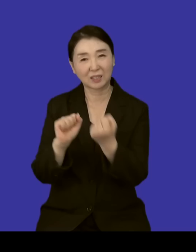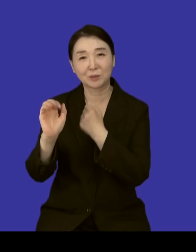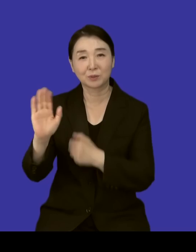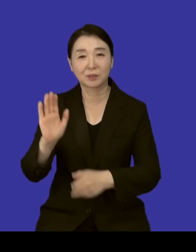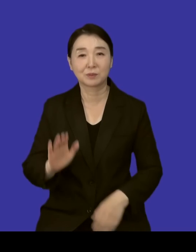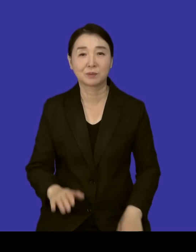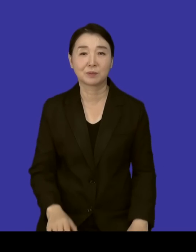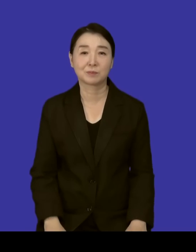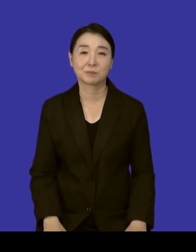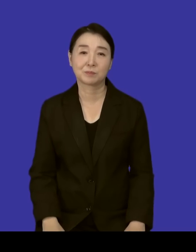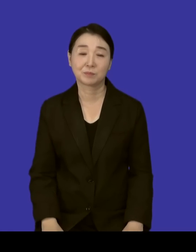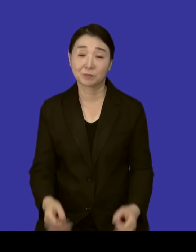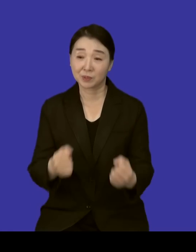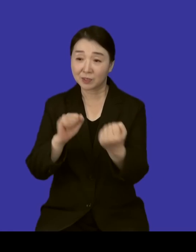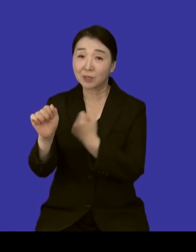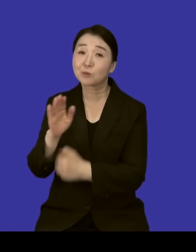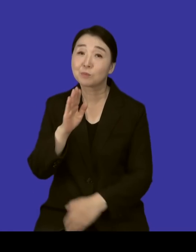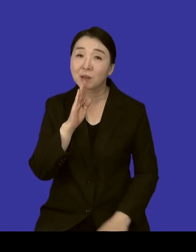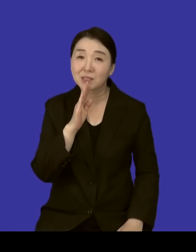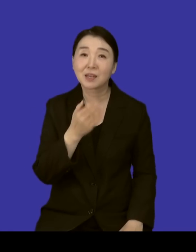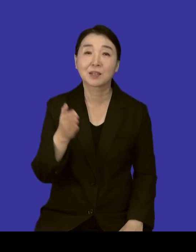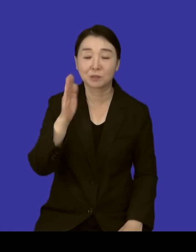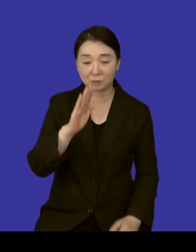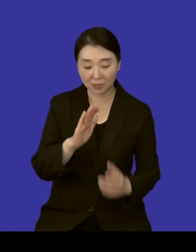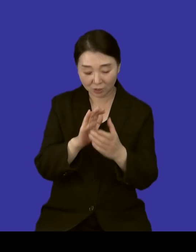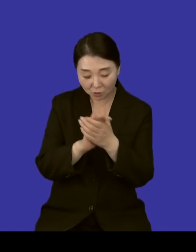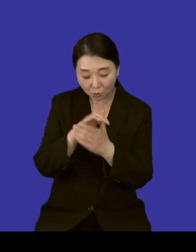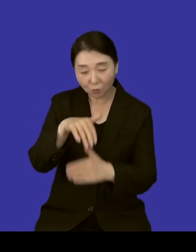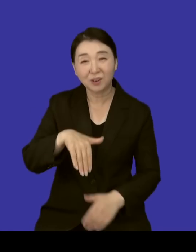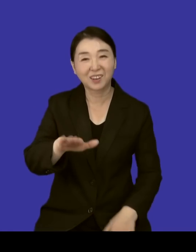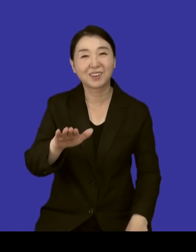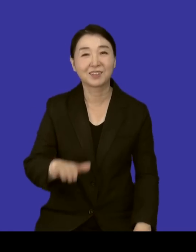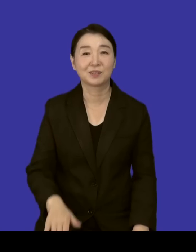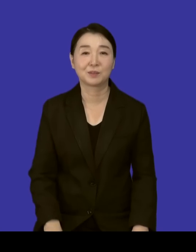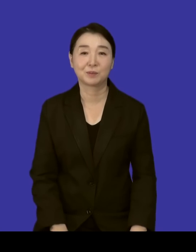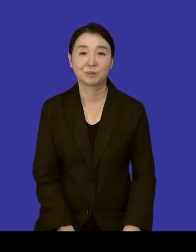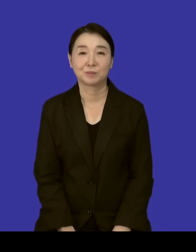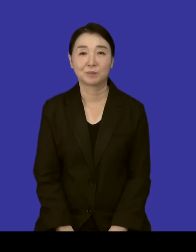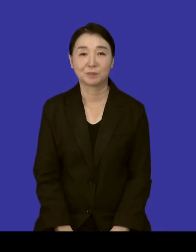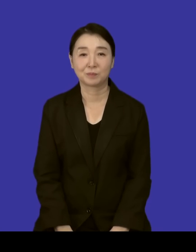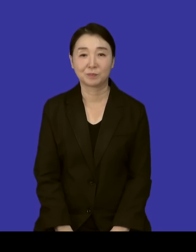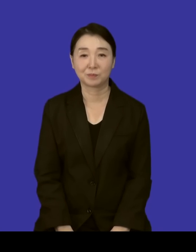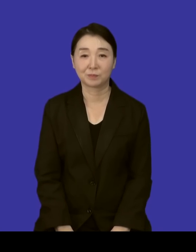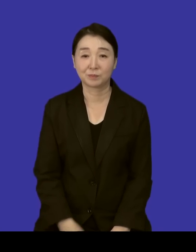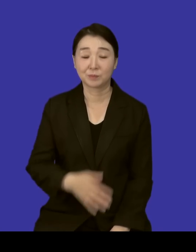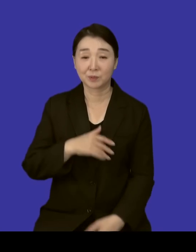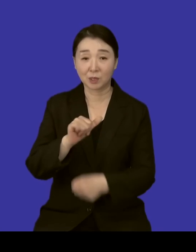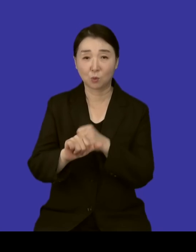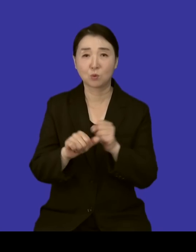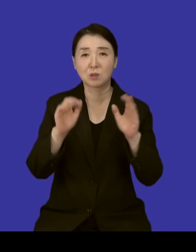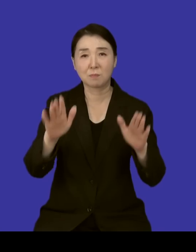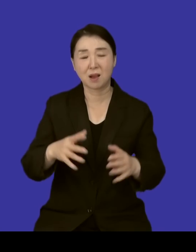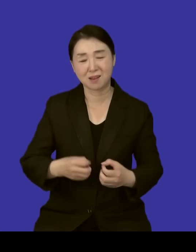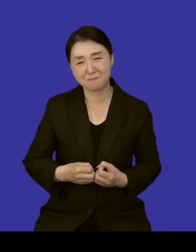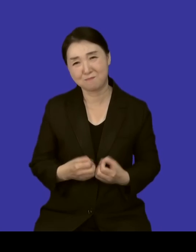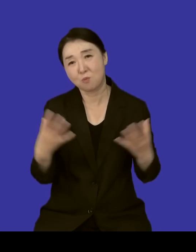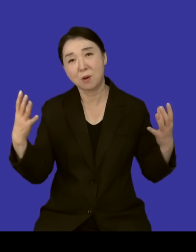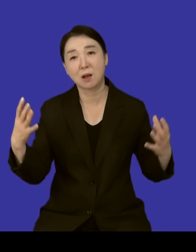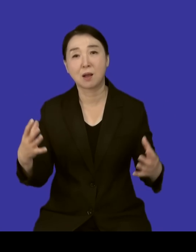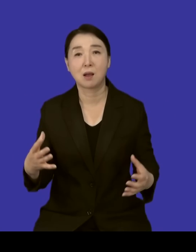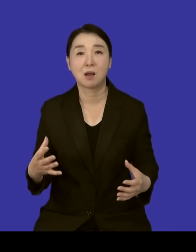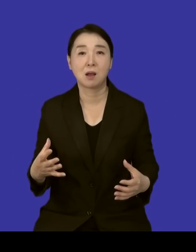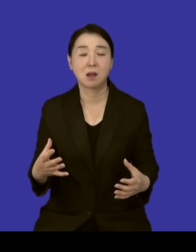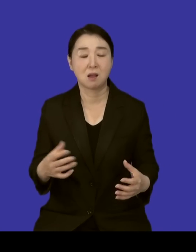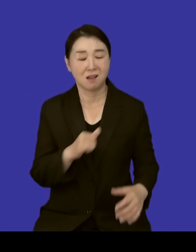그러니까 가출인데 기도원으로. 예. 그러니까 어떻게 됐냐면 제가 5년 만에 폭발했어요. 네네. 영수철을